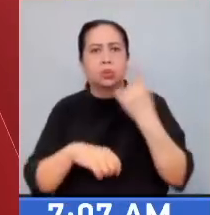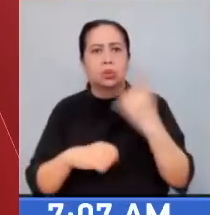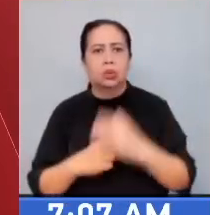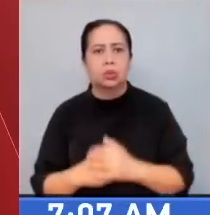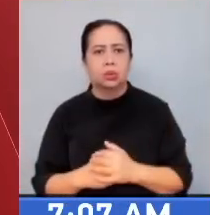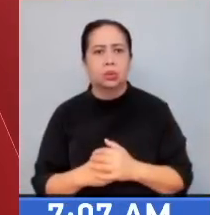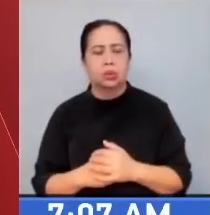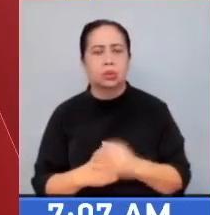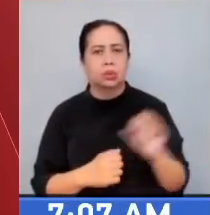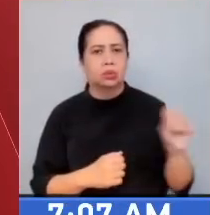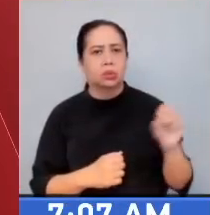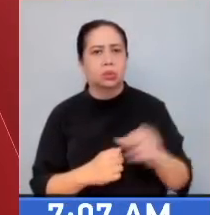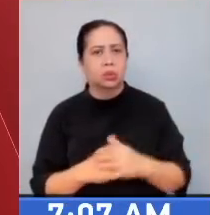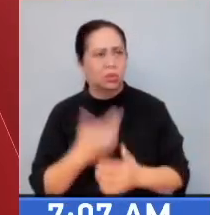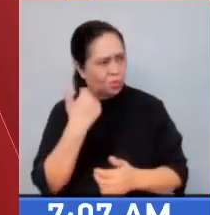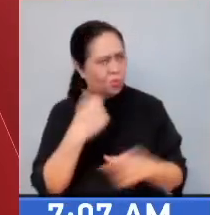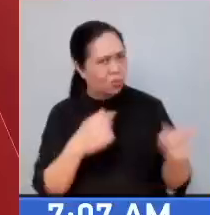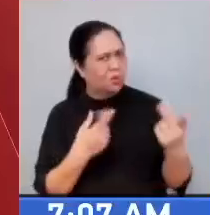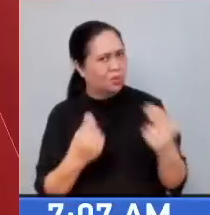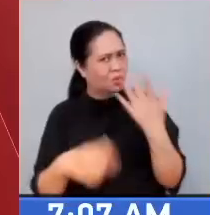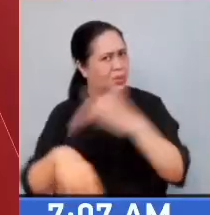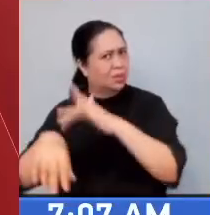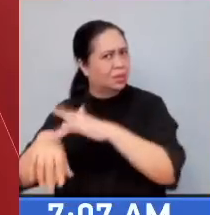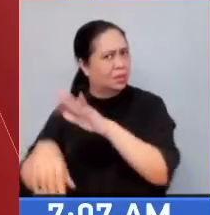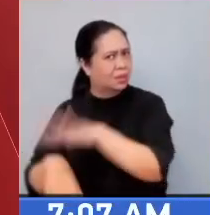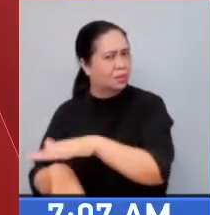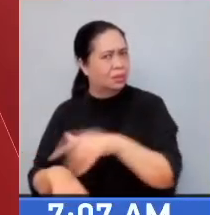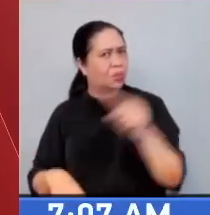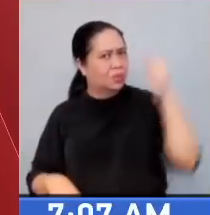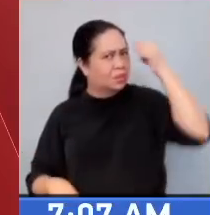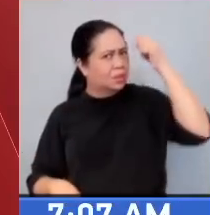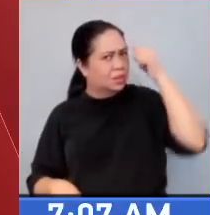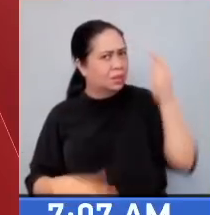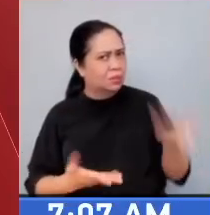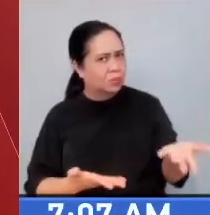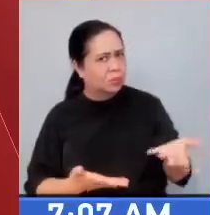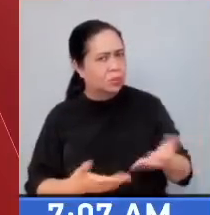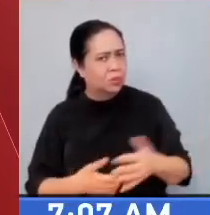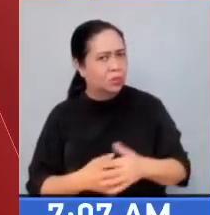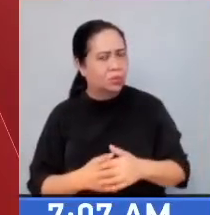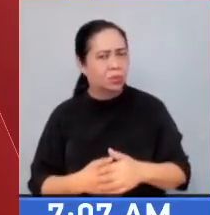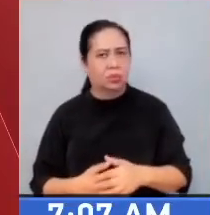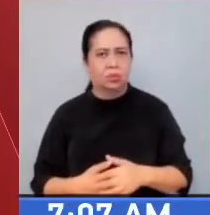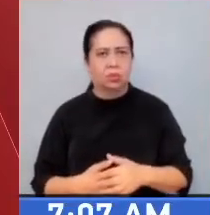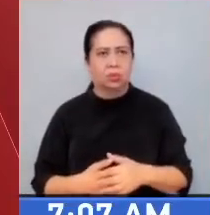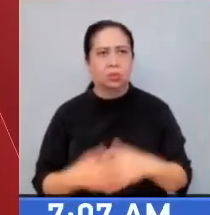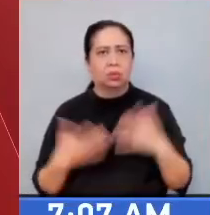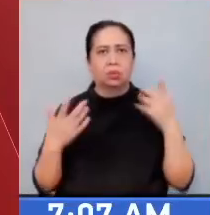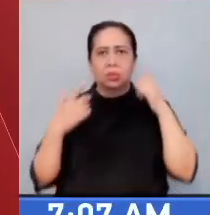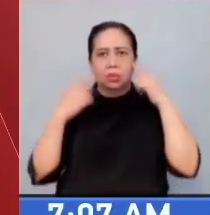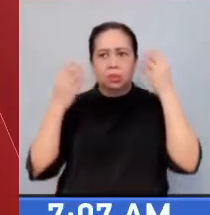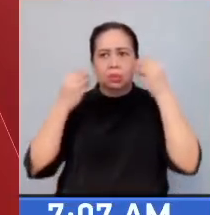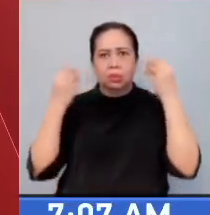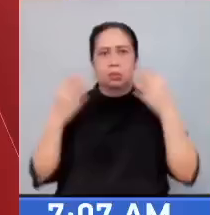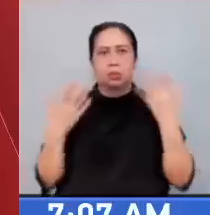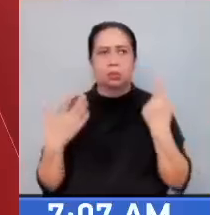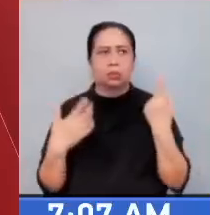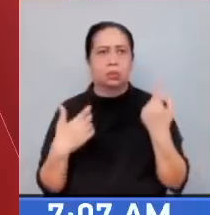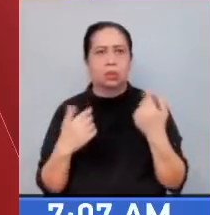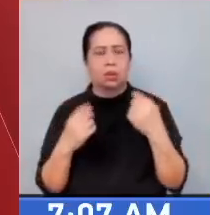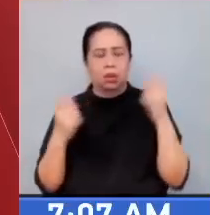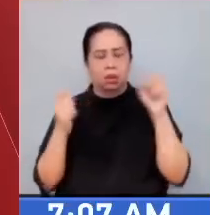Bakit nagawa mo yun? Ano pumasok sa isip mo? Ano ko naman ginagawa ko. Nabigla lang ako siguro